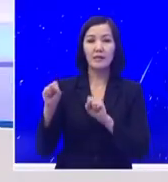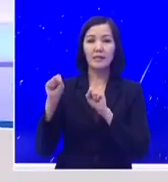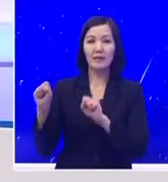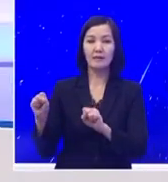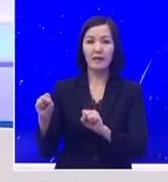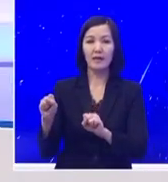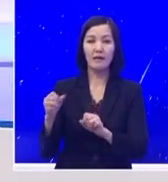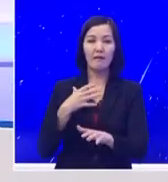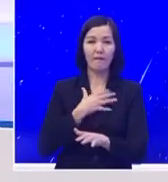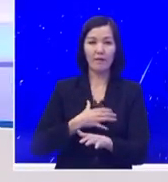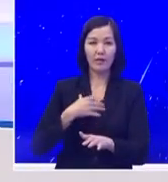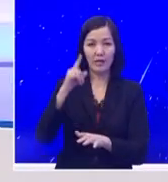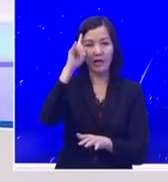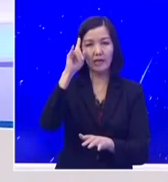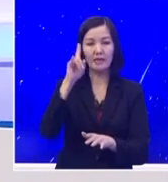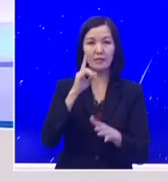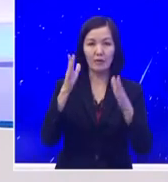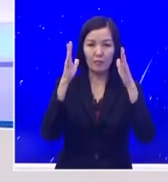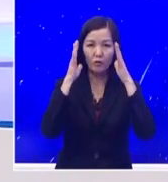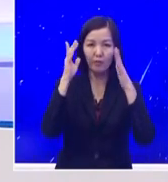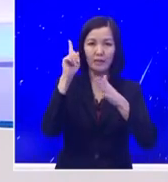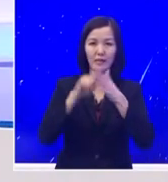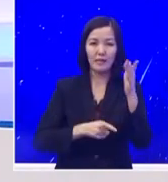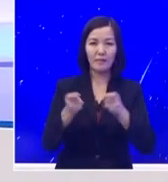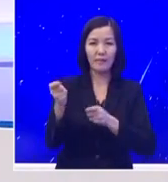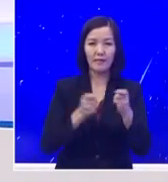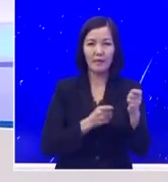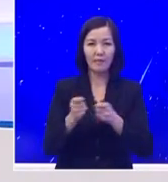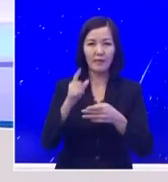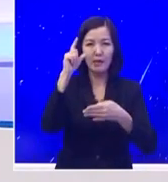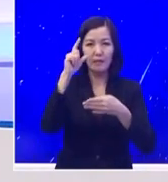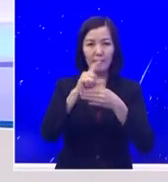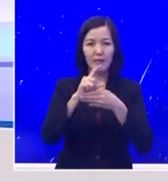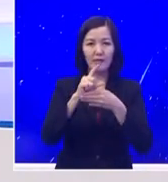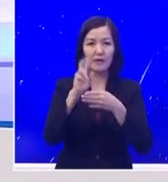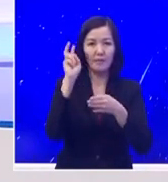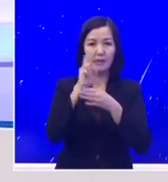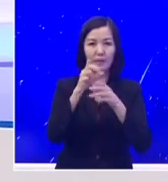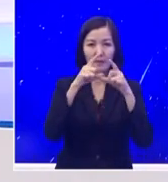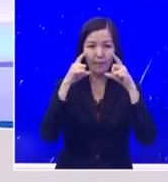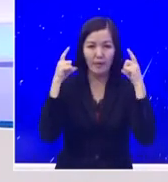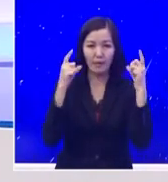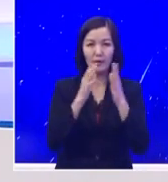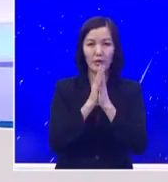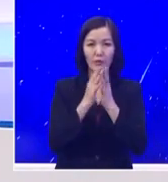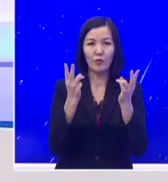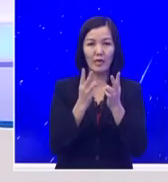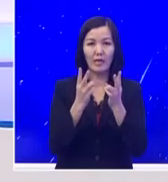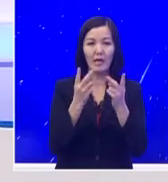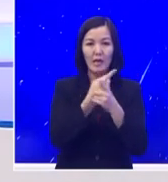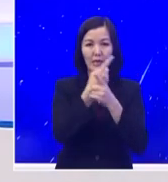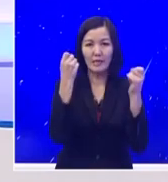Сақтанған сақтайды. Қазақстан мұсылмандары діни басқармасы жамағаттың мешітке бетперде киіп келуін сұрады. Арнайы мәлімдеме